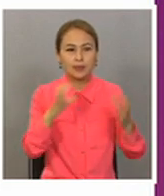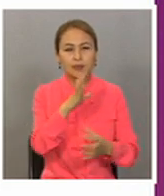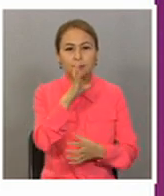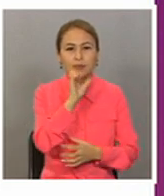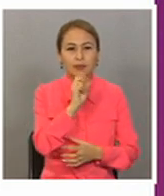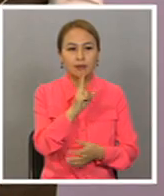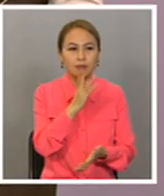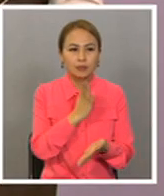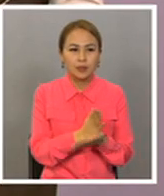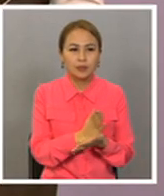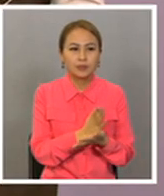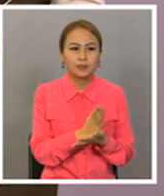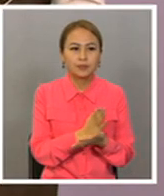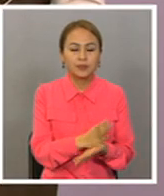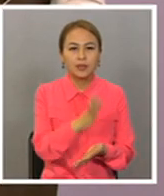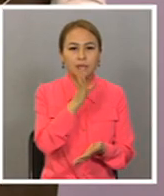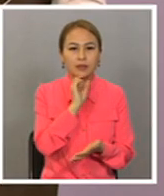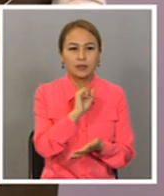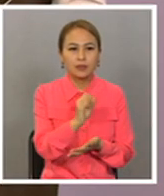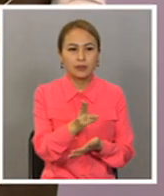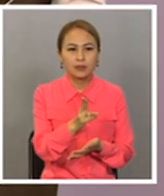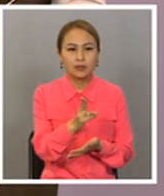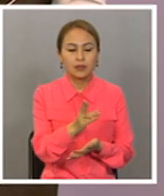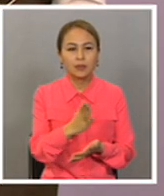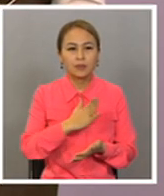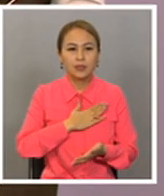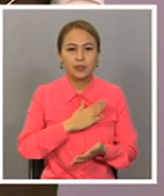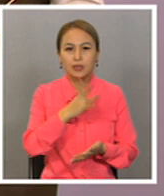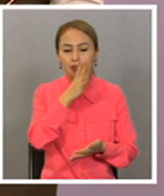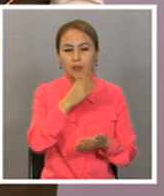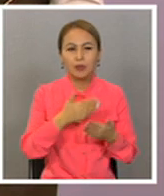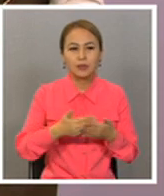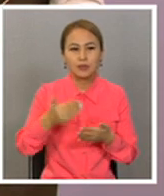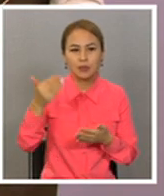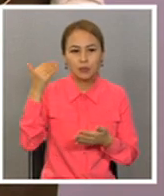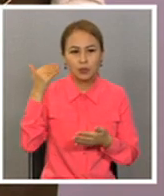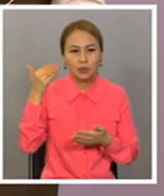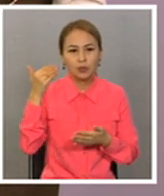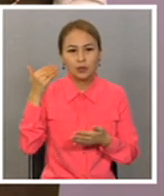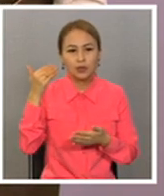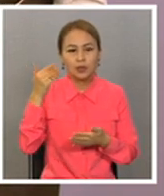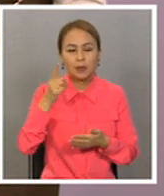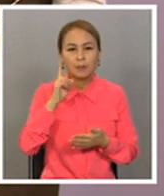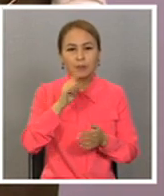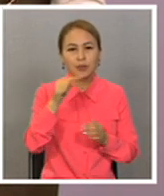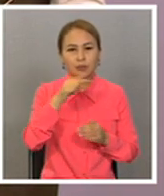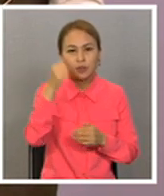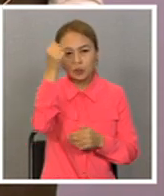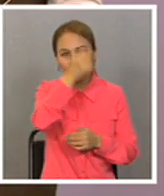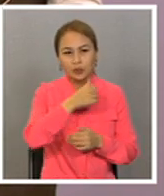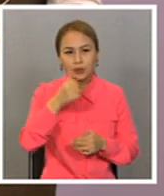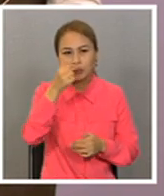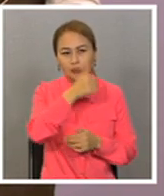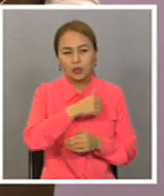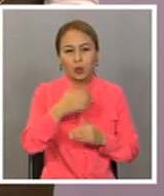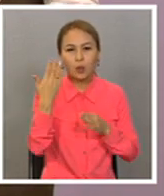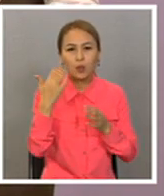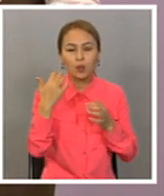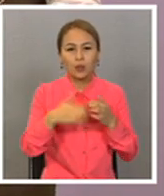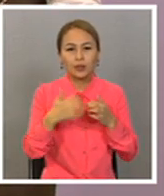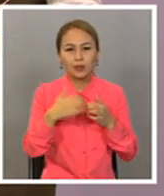бейнеленіпті. Сақтар біздің заманымыздан бұрынғы 1000 жылдықта Орта Азия